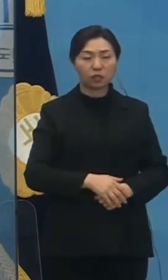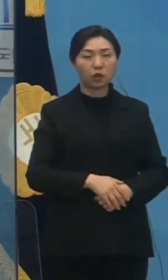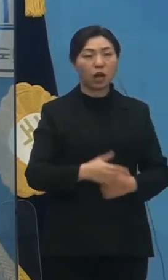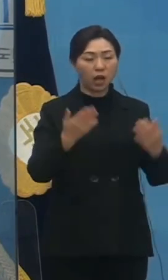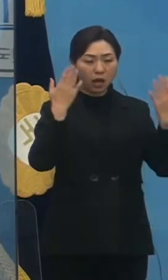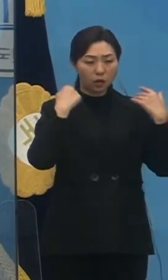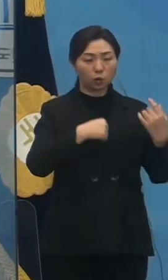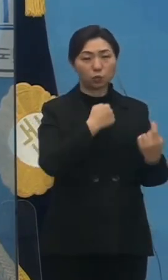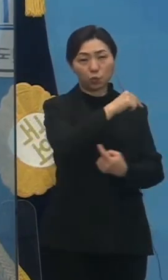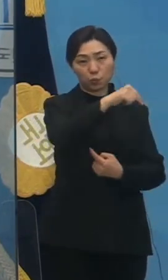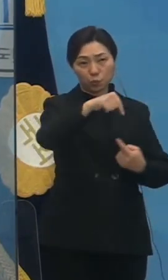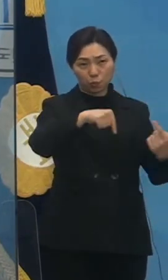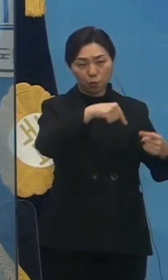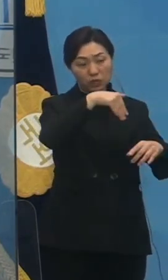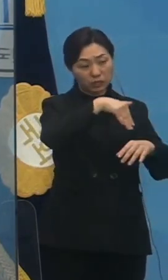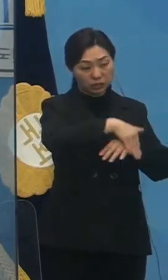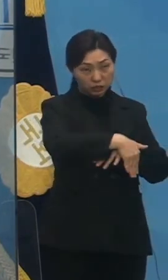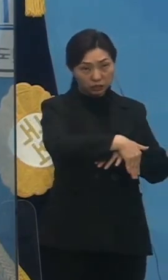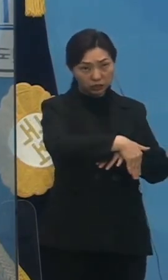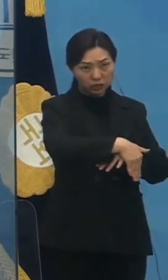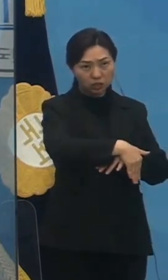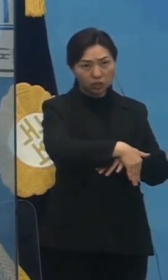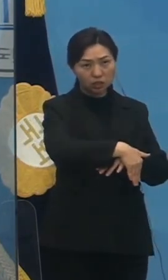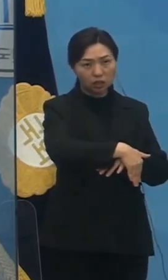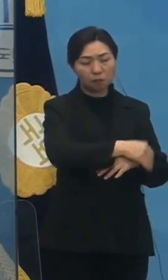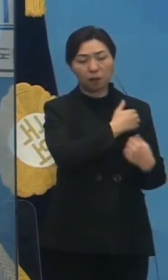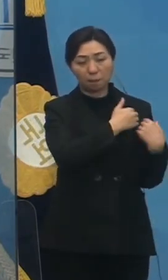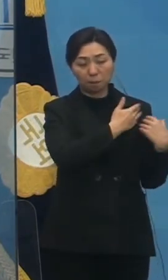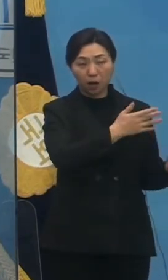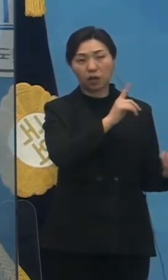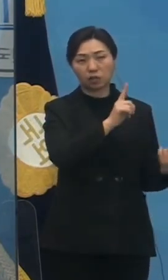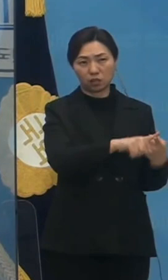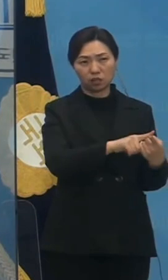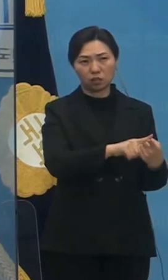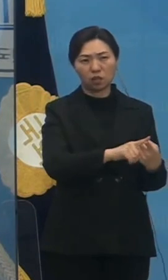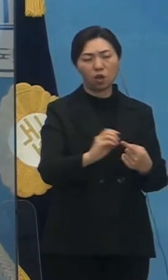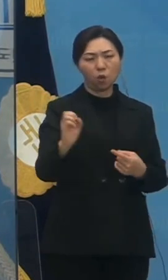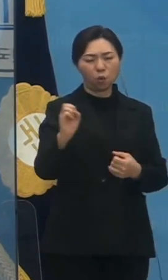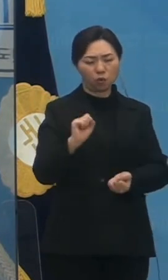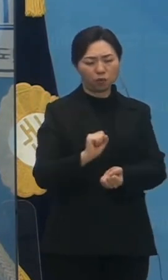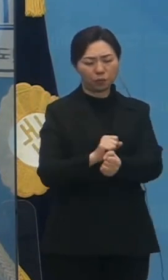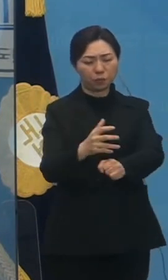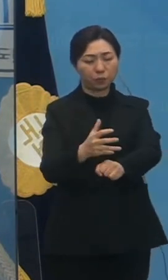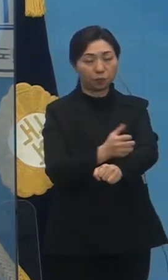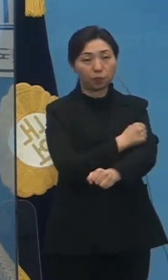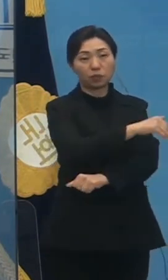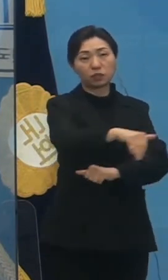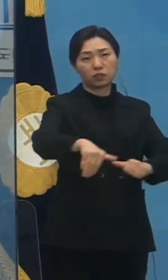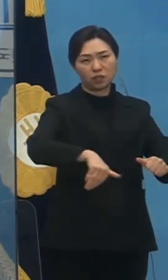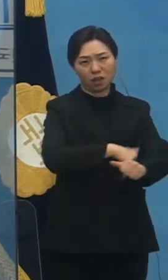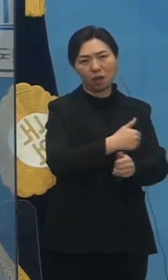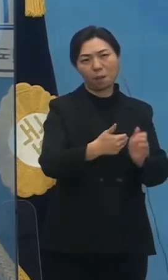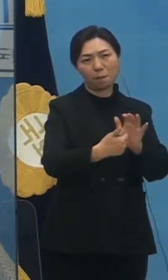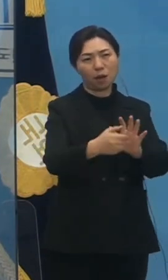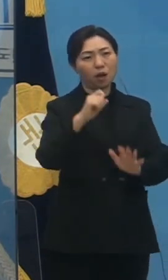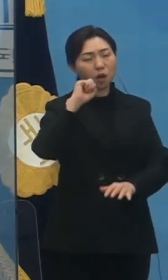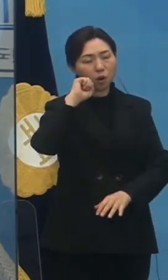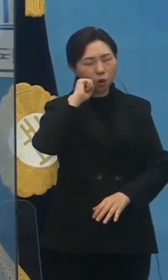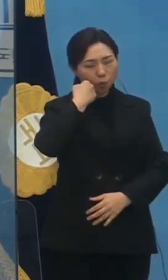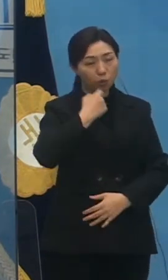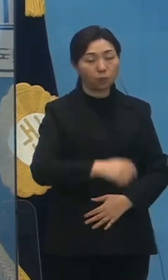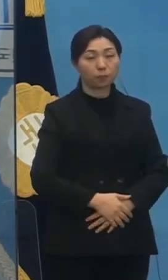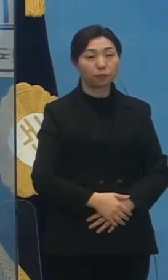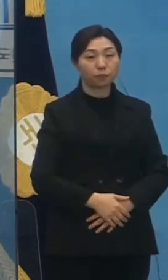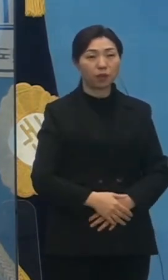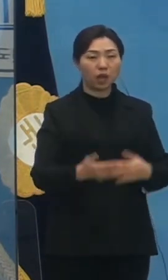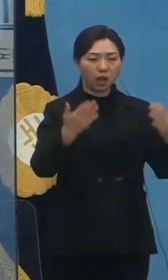자율방식으로는 현재 오미크론 대유행 상황을 막기 어렵습니다. 폭증하는 학교의